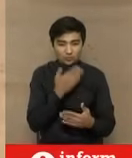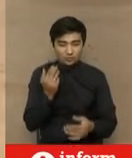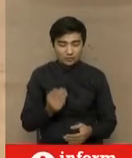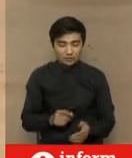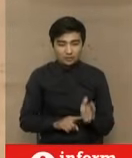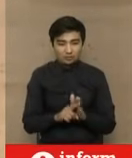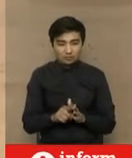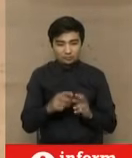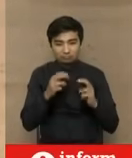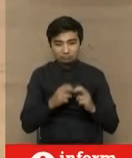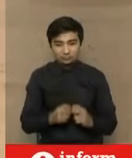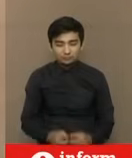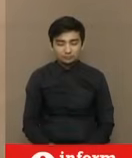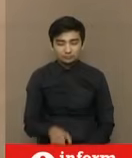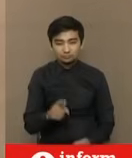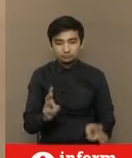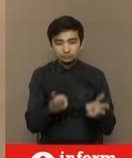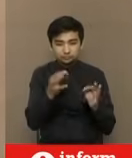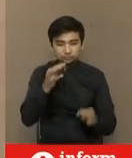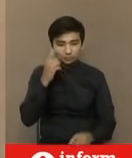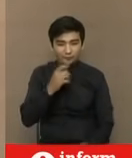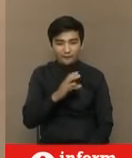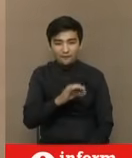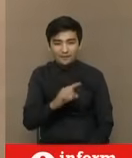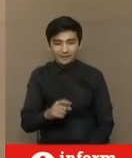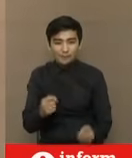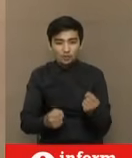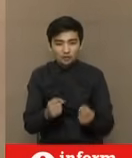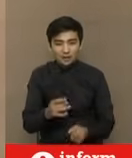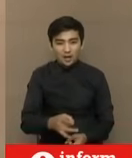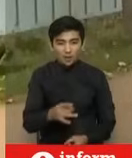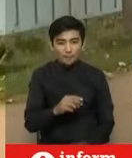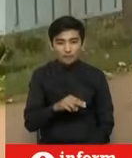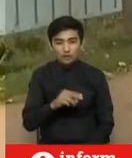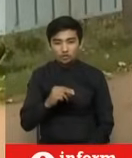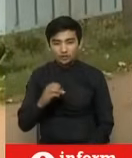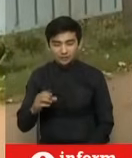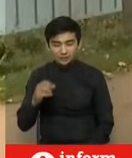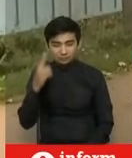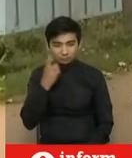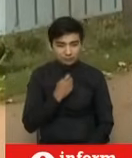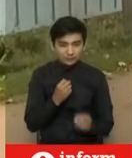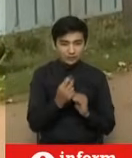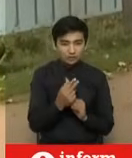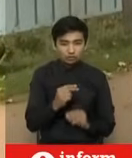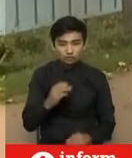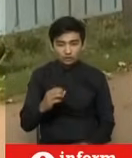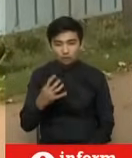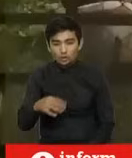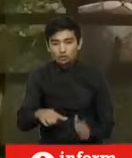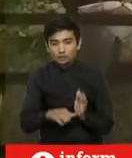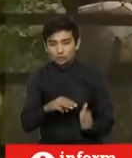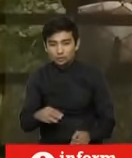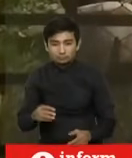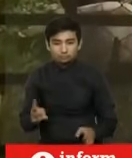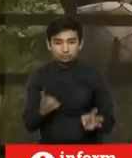детей сообщение о возгорании машины марки ВАЗ по данным районного отдела ЧС поступило в 1346 по прибытии на